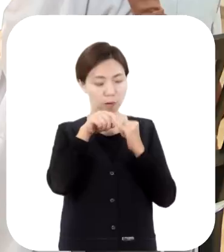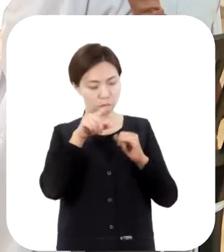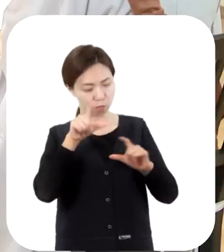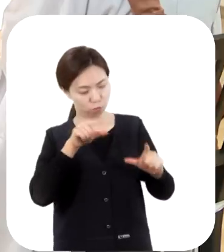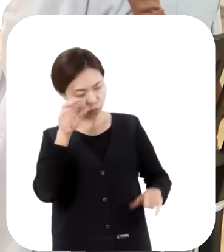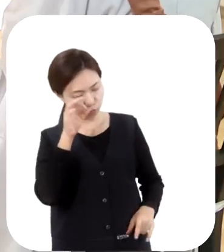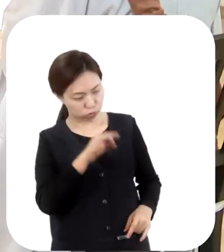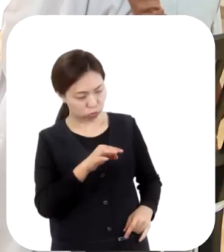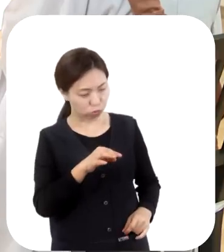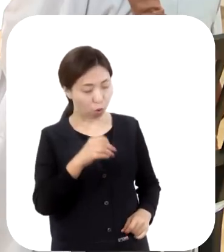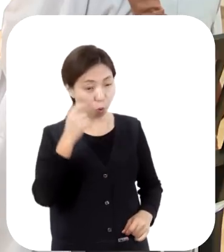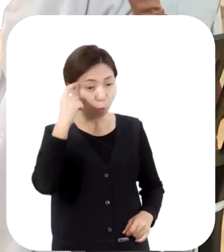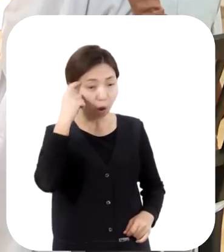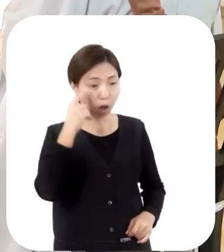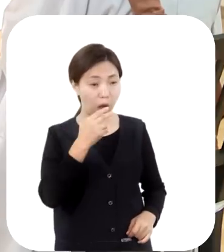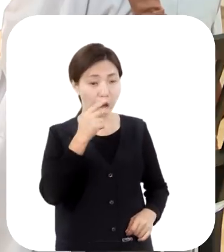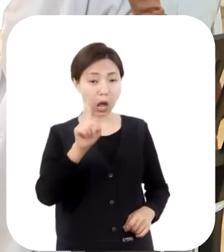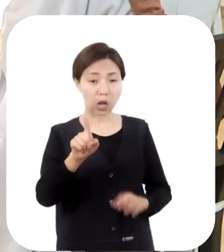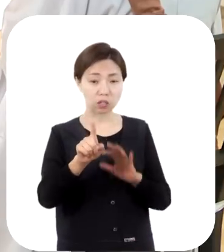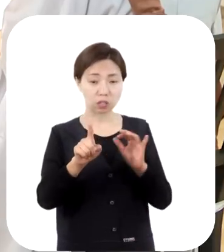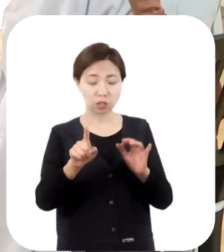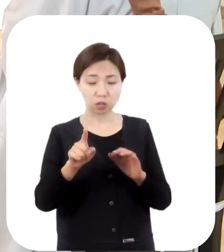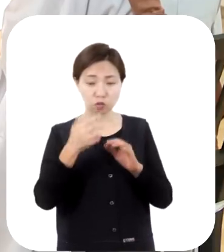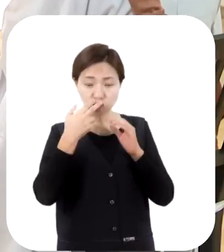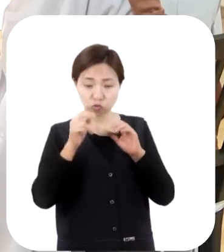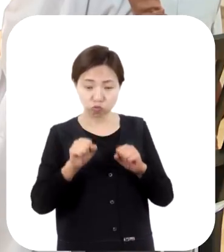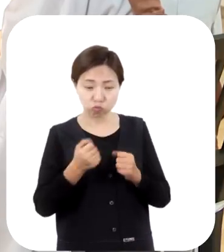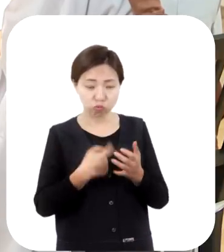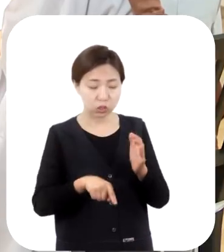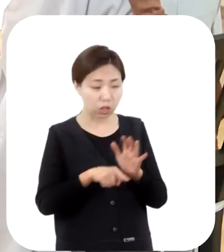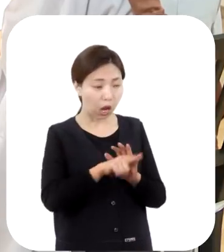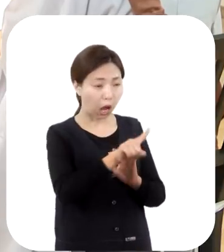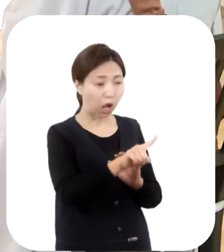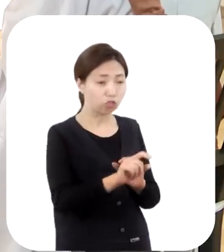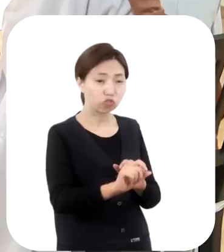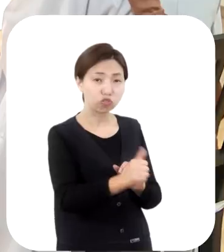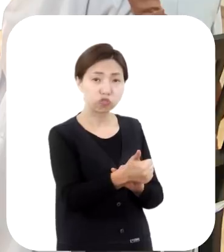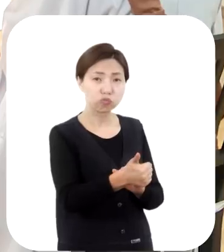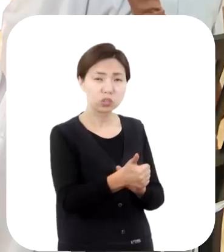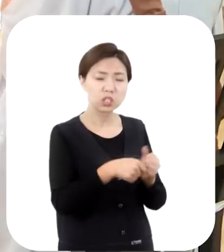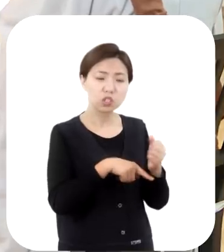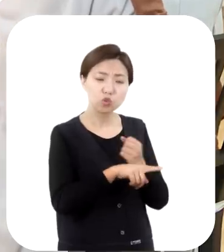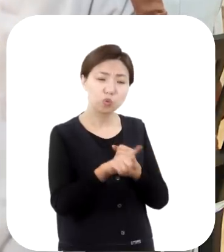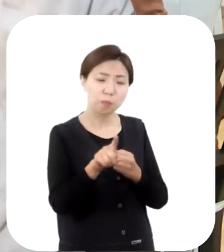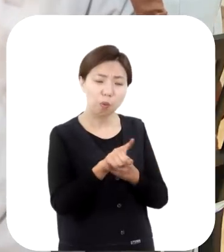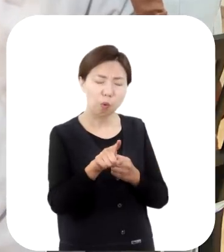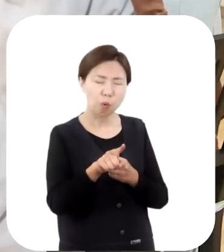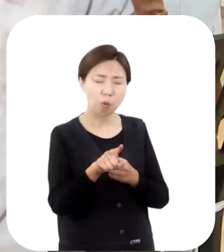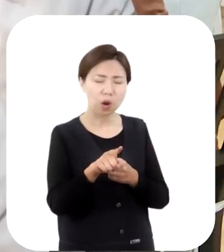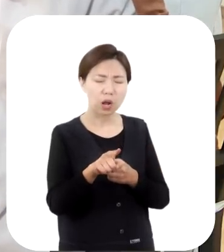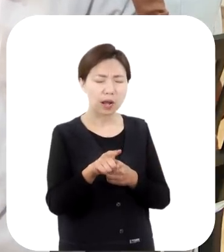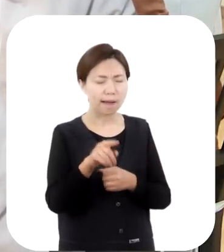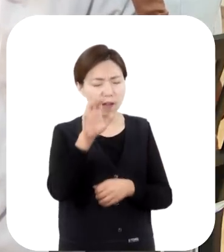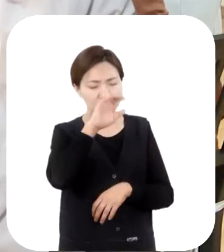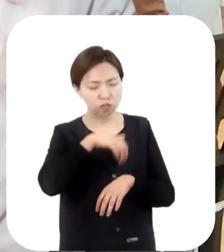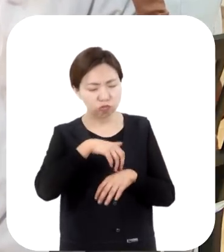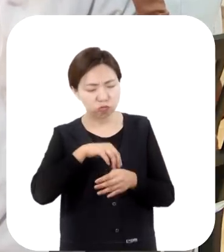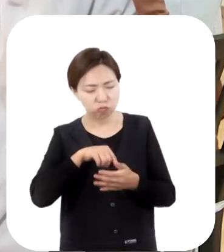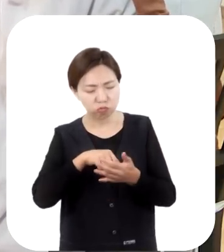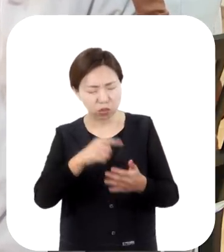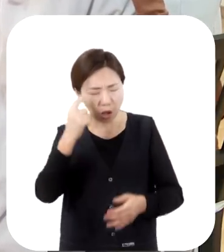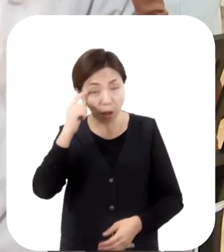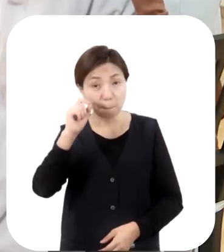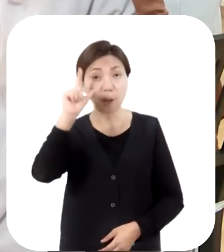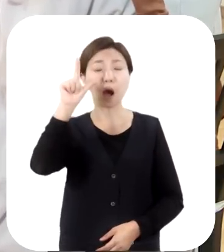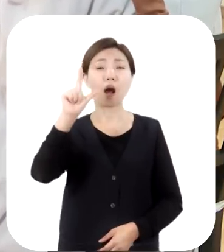하는 문제의식이 결국 출가 동기가 되었는데요. 나중에 깨달으신 연기법을 통해 그